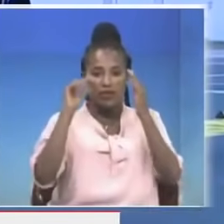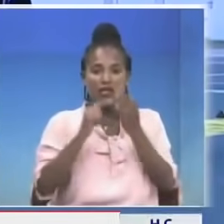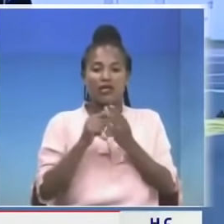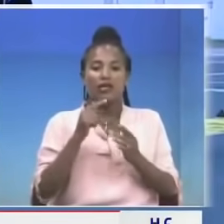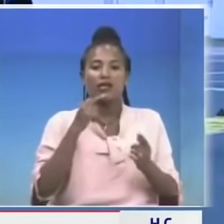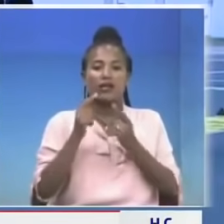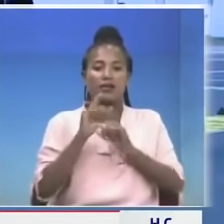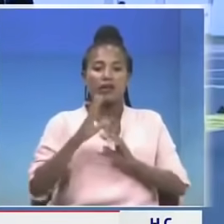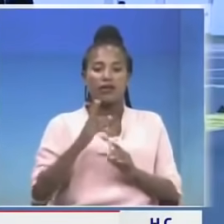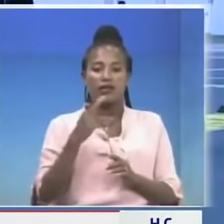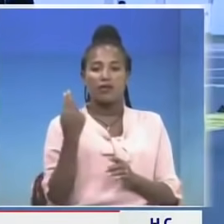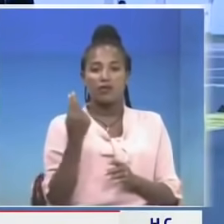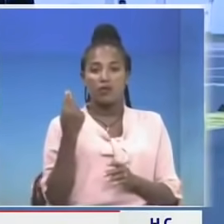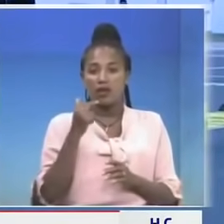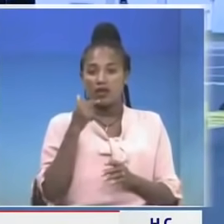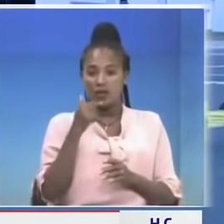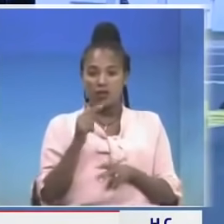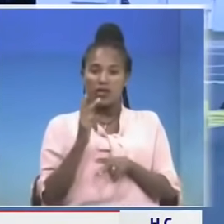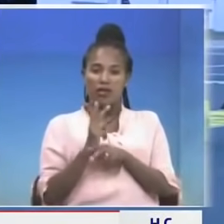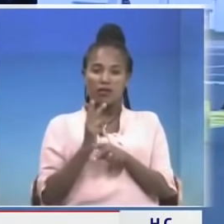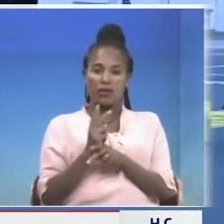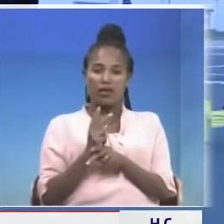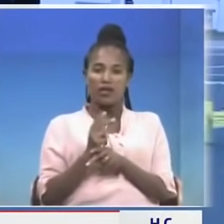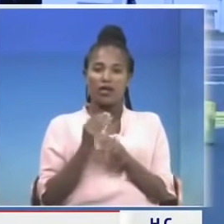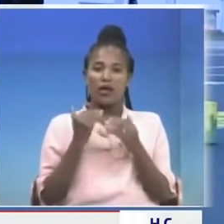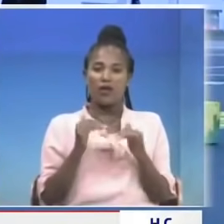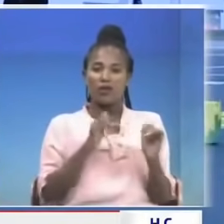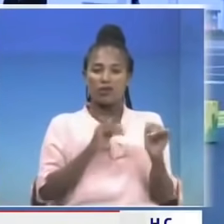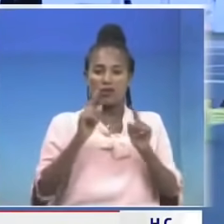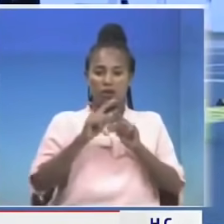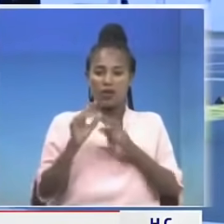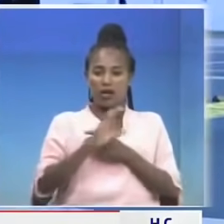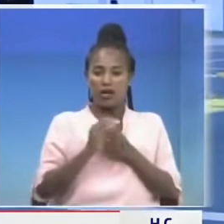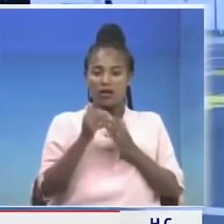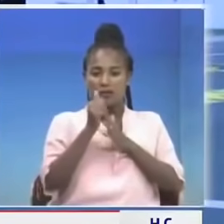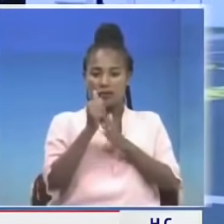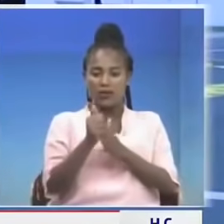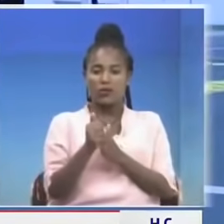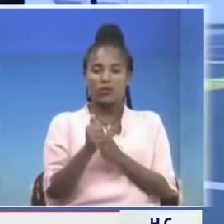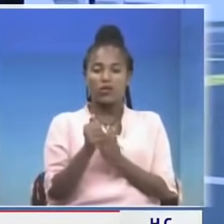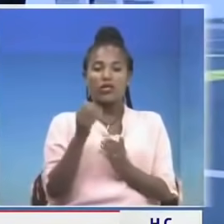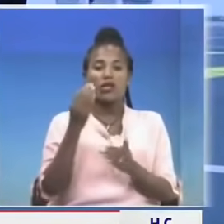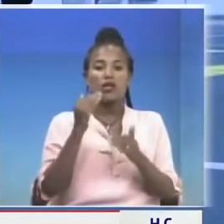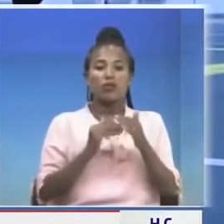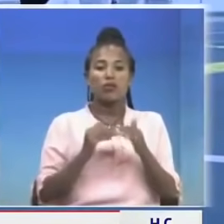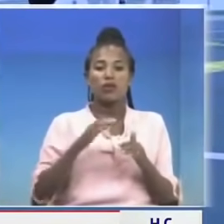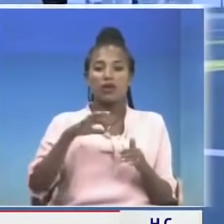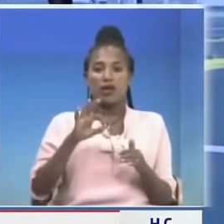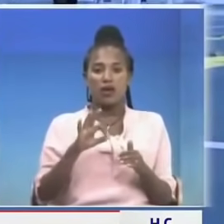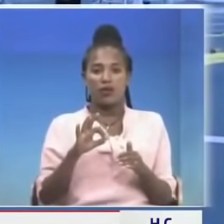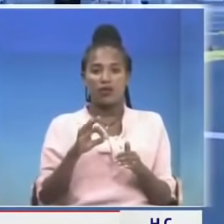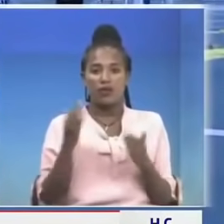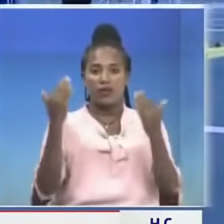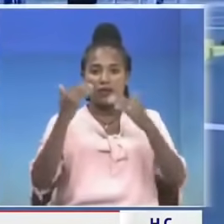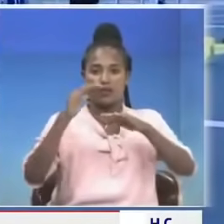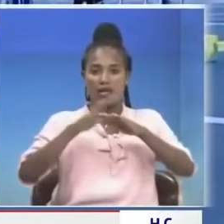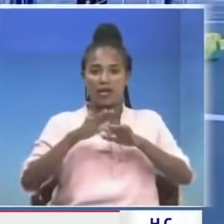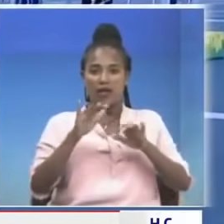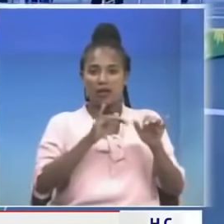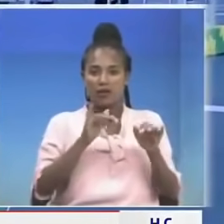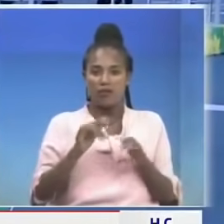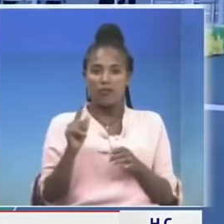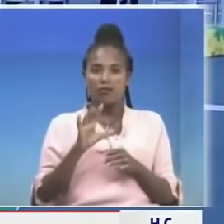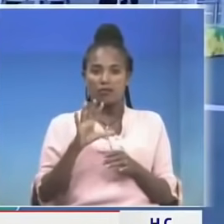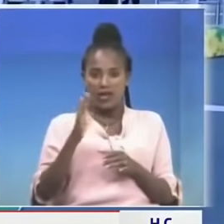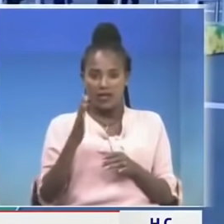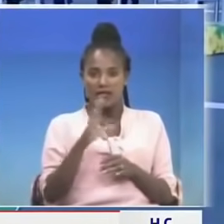ለማድረግ ይጠቅማቸዋል ተብሎ ይጠበቃል። ተሾመ አሁንም ደግሞ የተለያዩ ሀገራት መሪዎች እየገቡ ይገኛሉ። ምሽት ላይ ደግሞ ምን